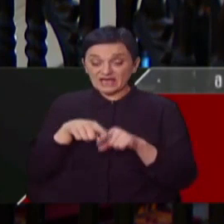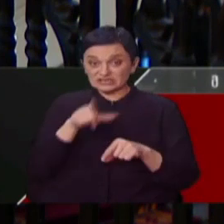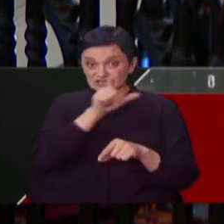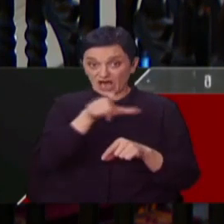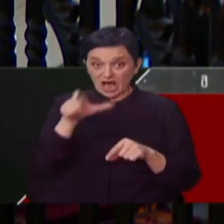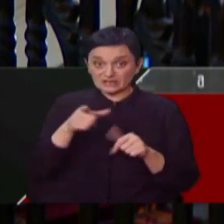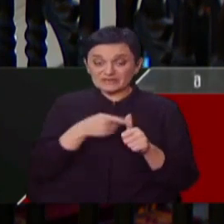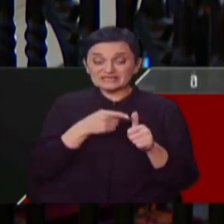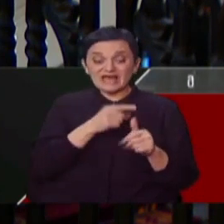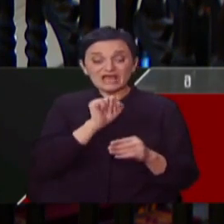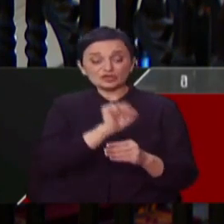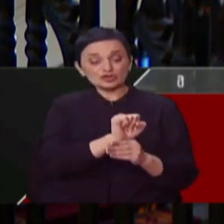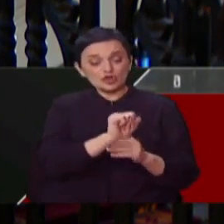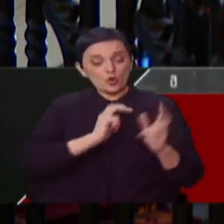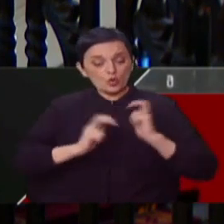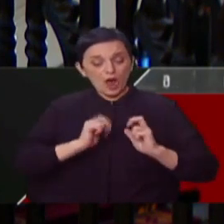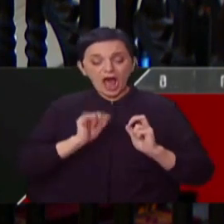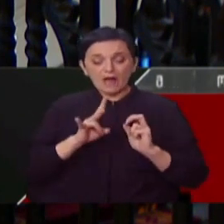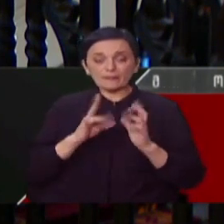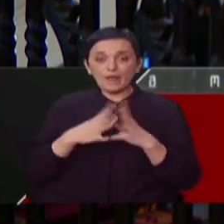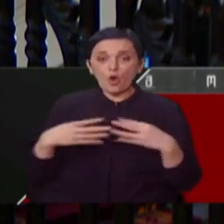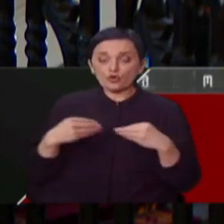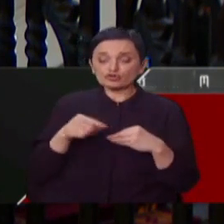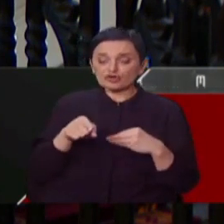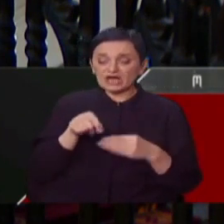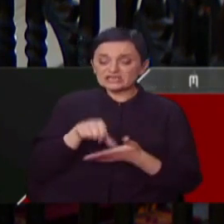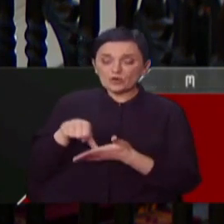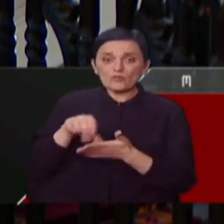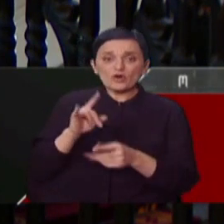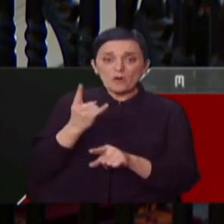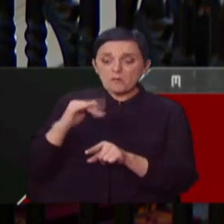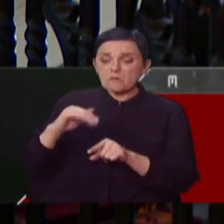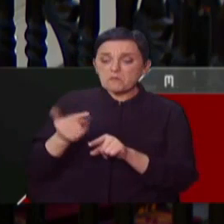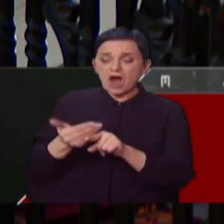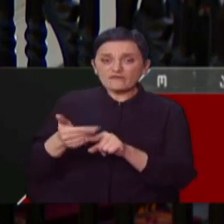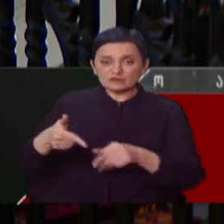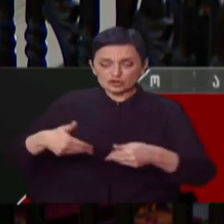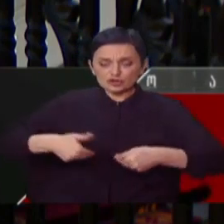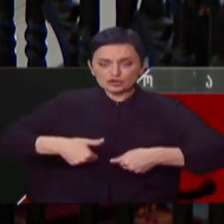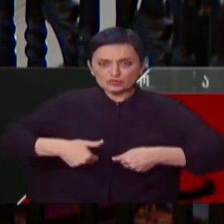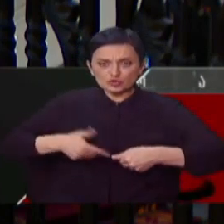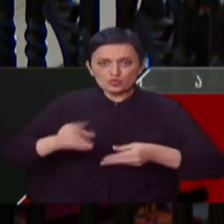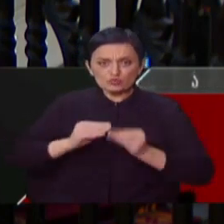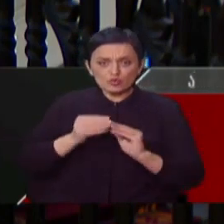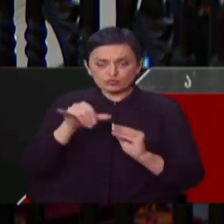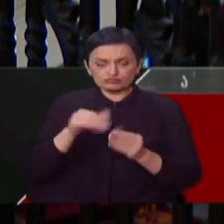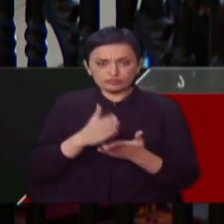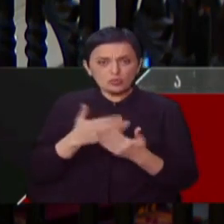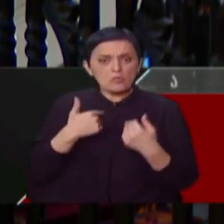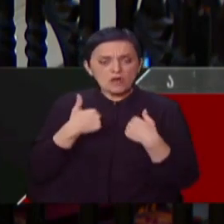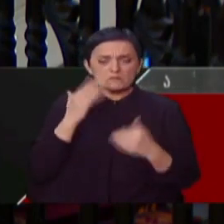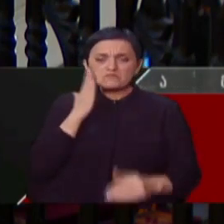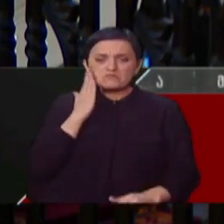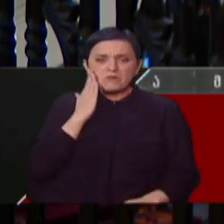ვხვდები სტატუს შეჩერებულ სტუდენტს, ან ოჯახის წარმომადგენელს, ვისი ბავშვის შიმშილობს, ან რამე პრობლემა აქვს, მე